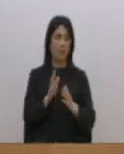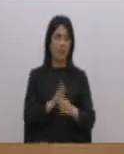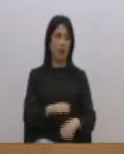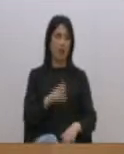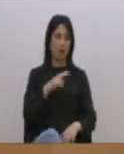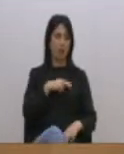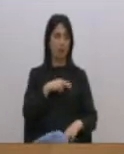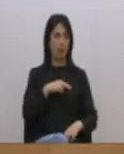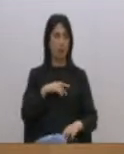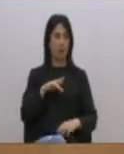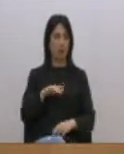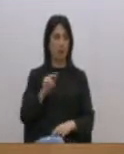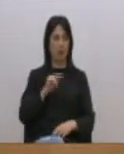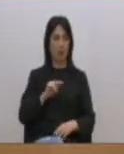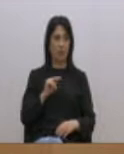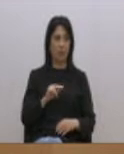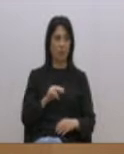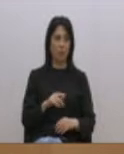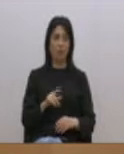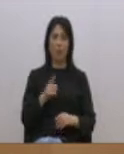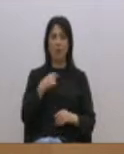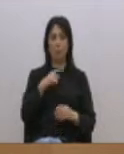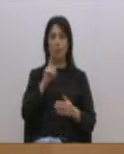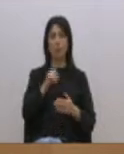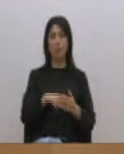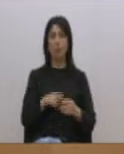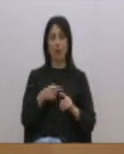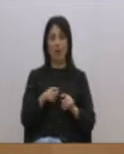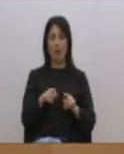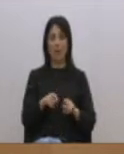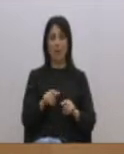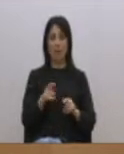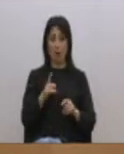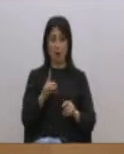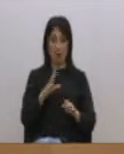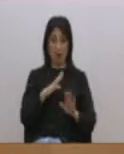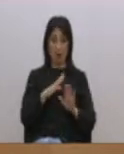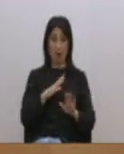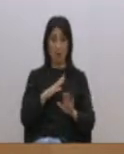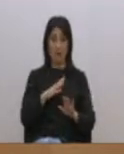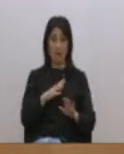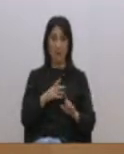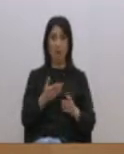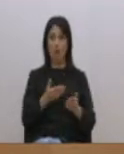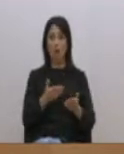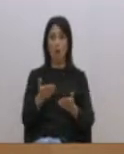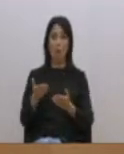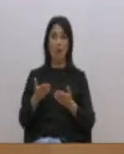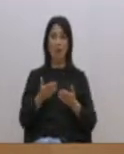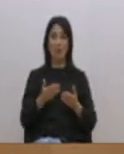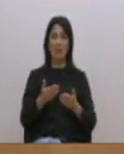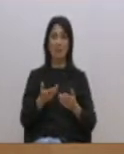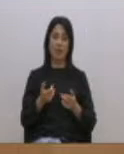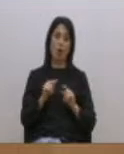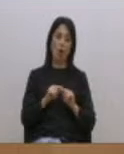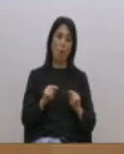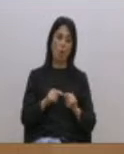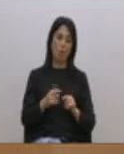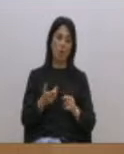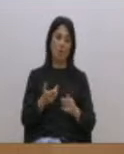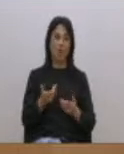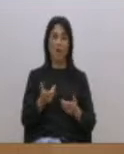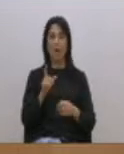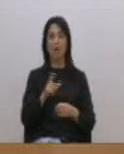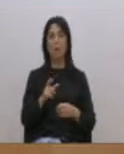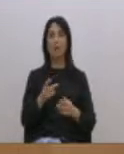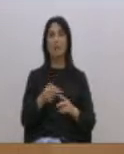s-a parlamentul s-a clienobă. Mera, tu m-ați îngeră, ro, aia este o copilă, o da, romilim, ar fi crobră opoziția și are rea, da,